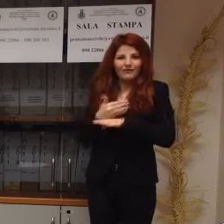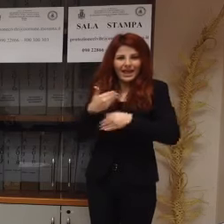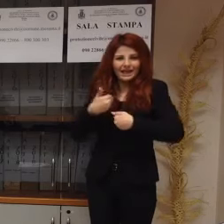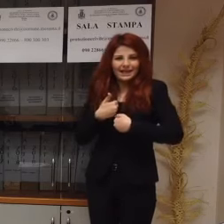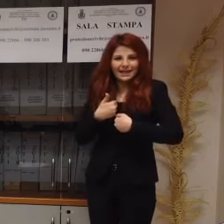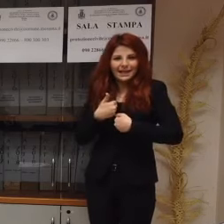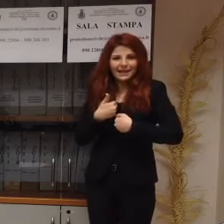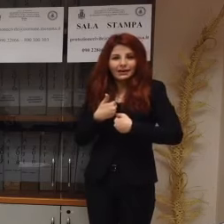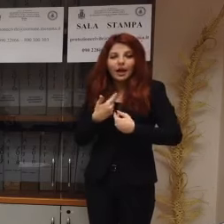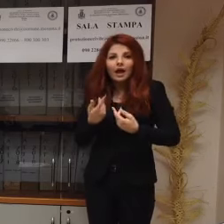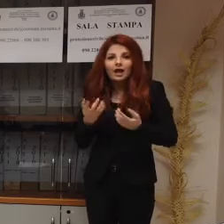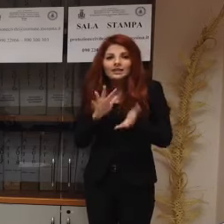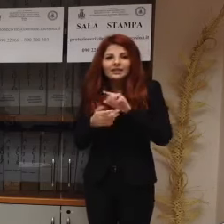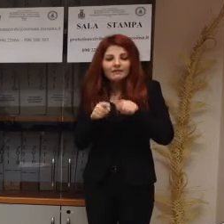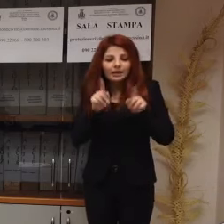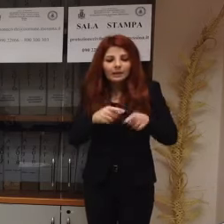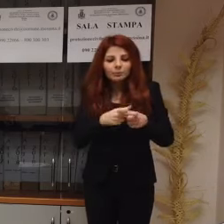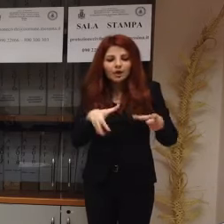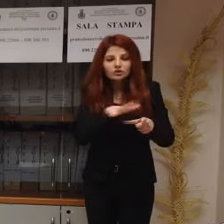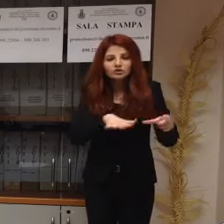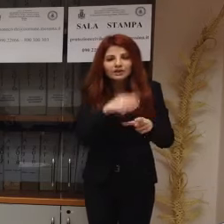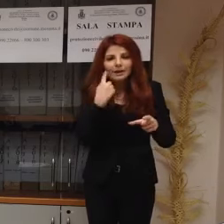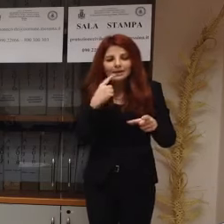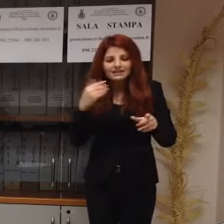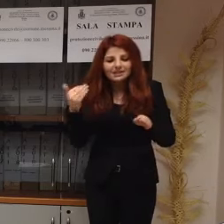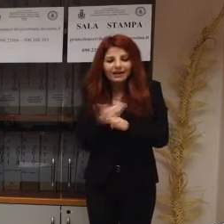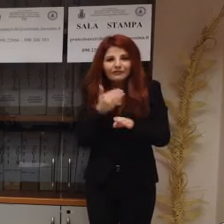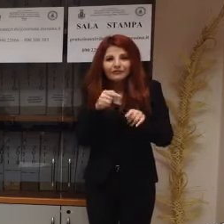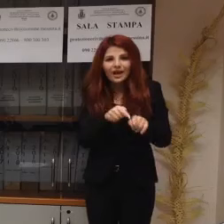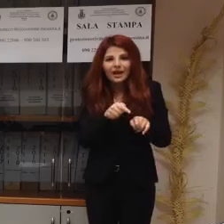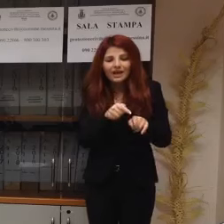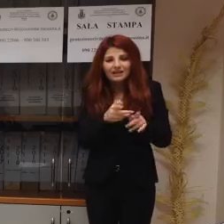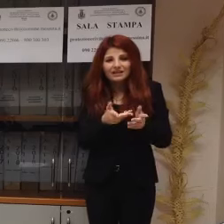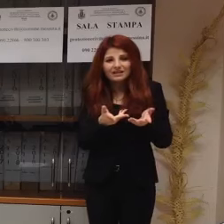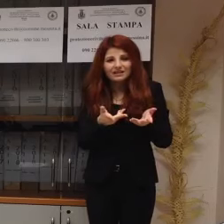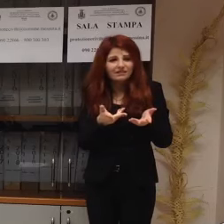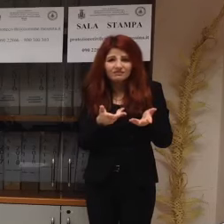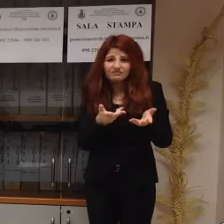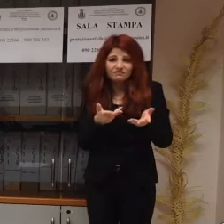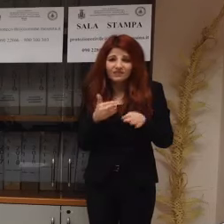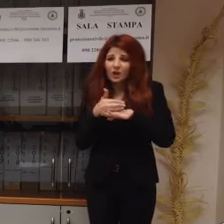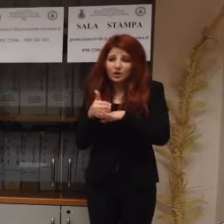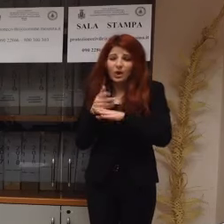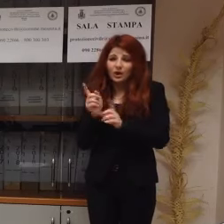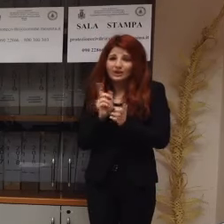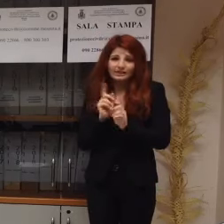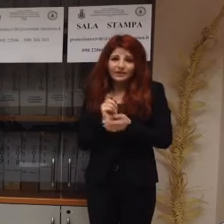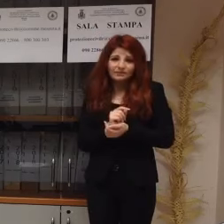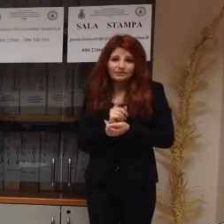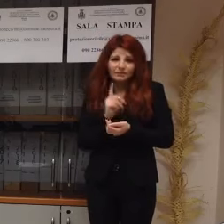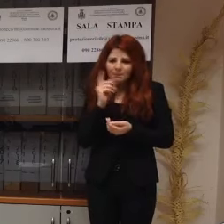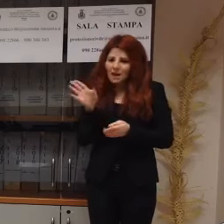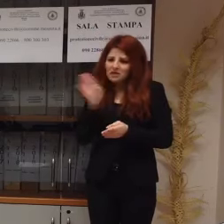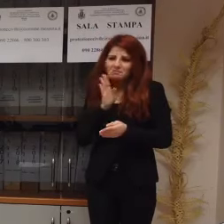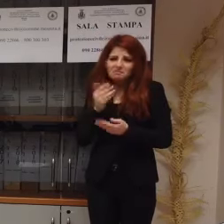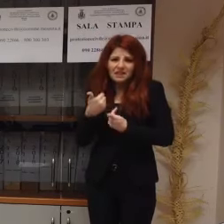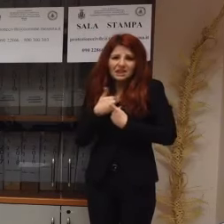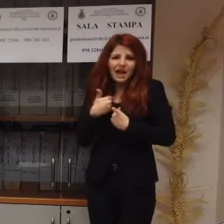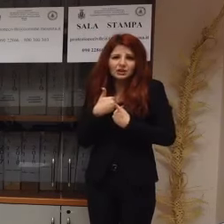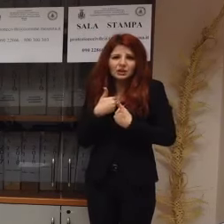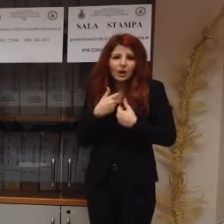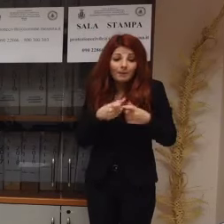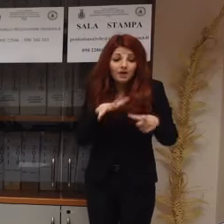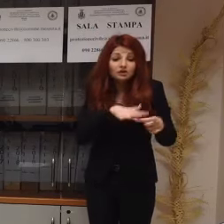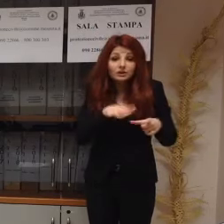comunità. Questa è l'azione che non è condivisibile. Attaccate me, ma non